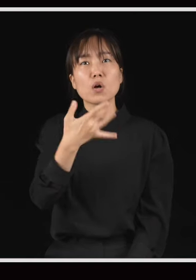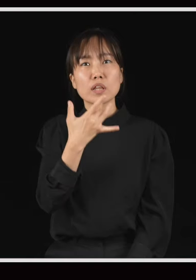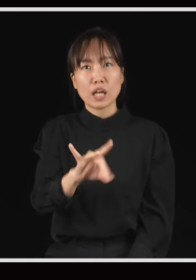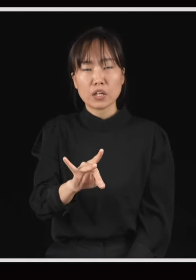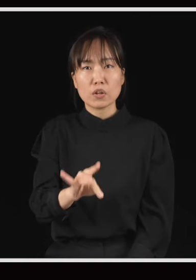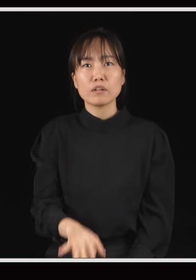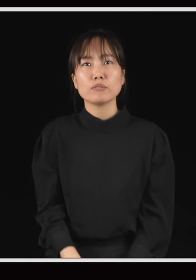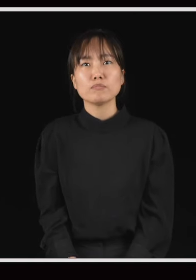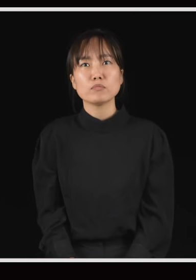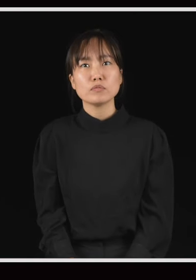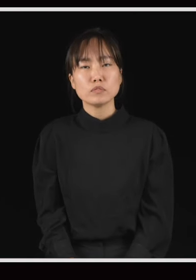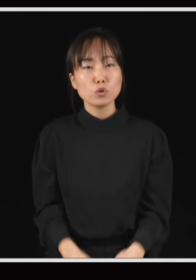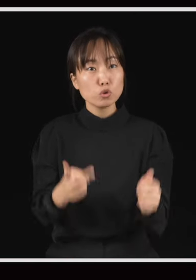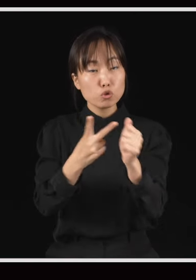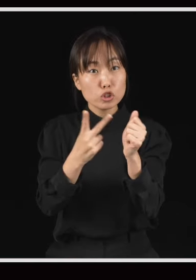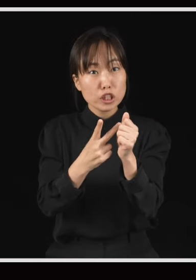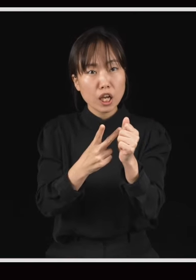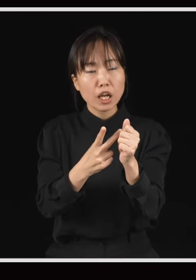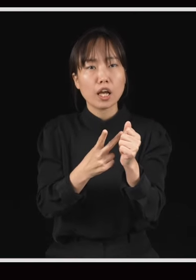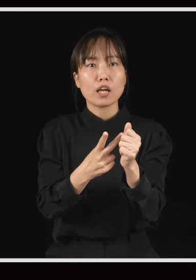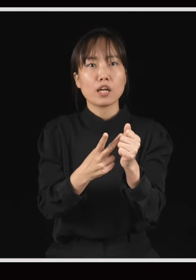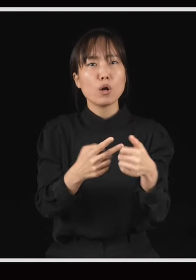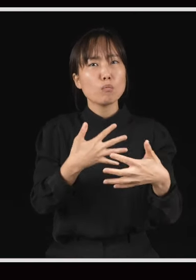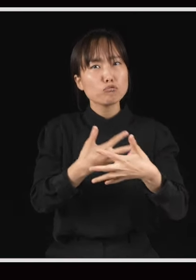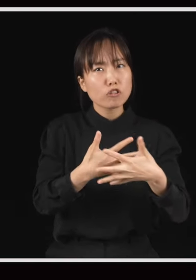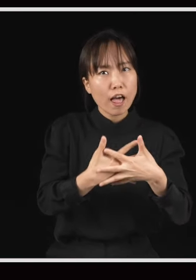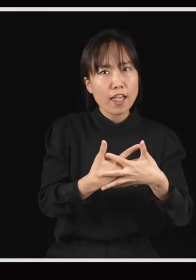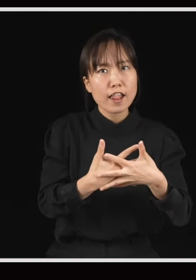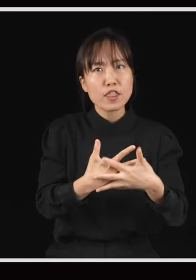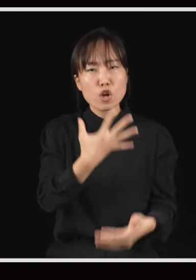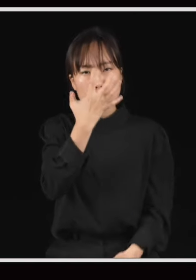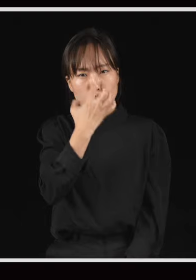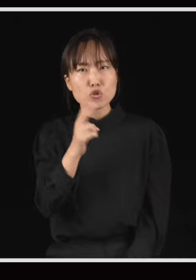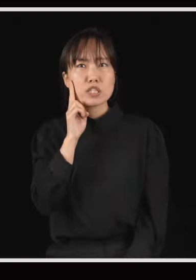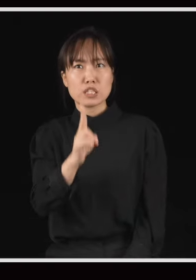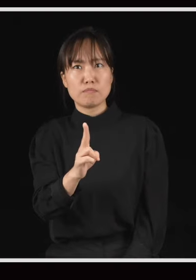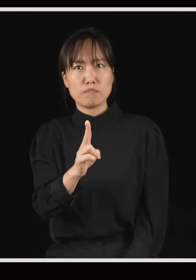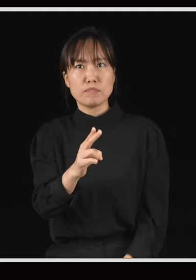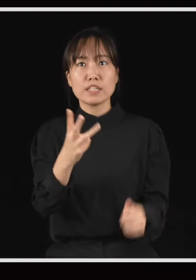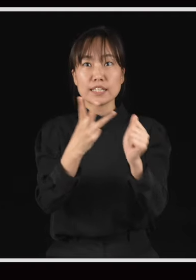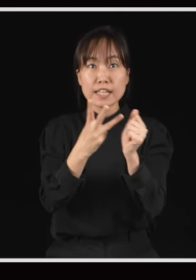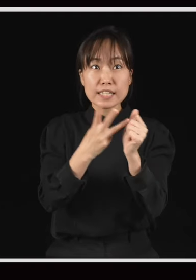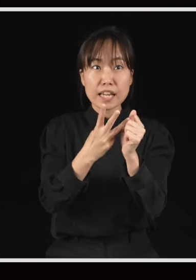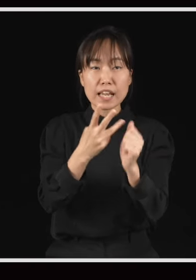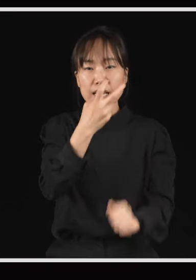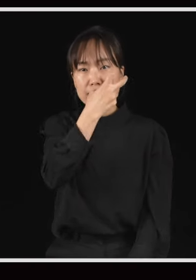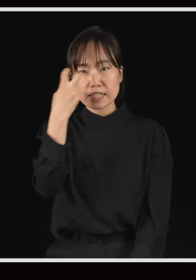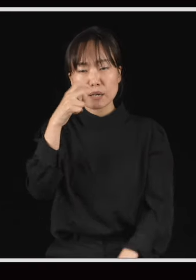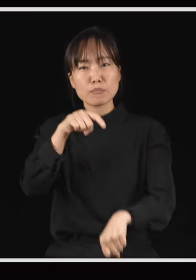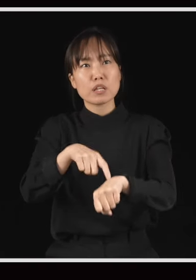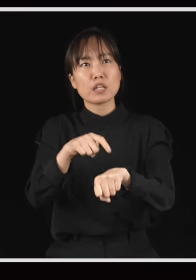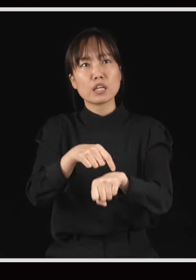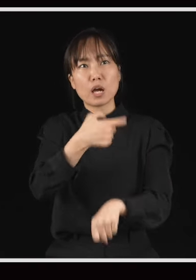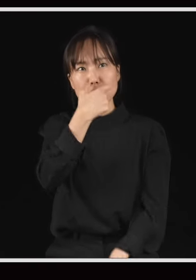너무 당연하잖아요. 근데 생각해도. 그럼 두 번째로 불안과 우울이 증가되고 세